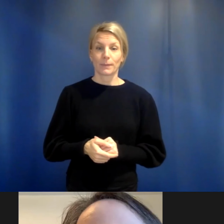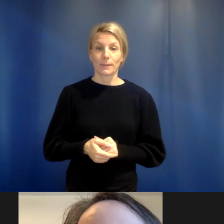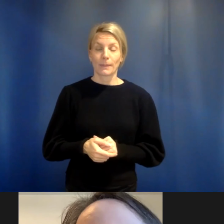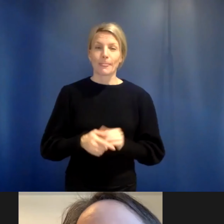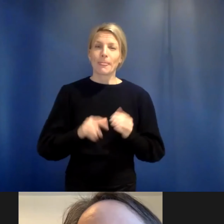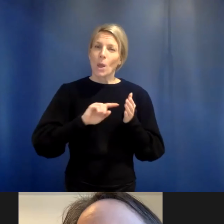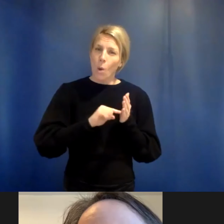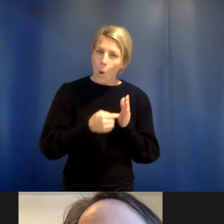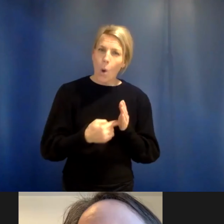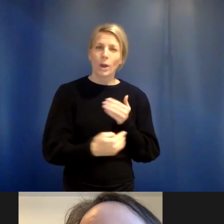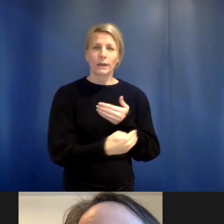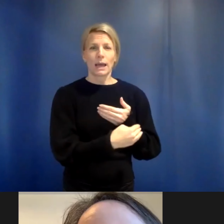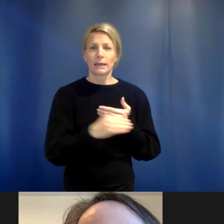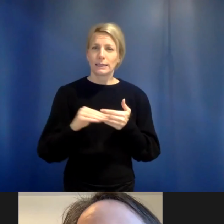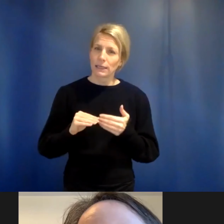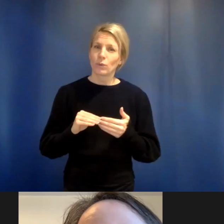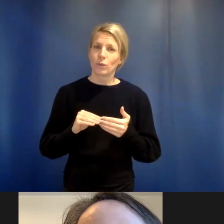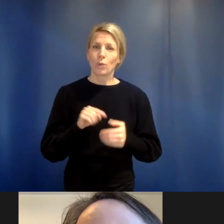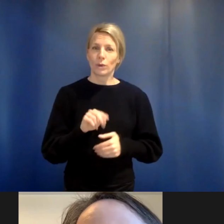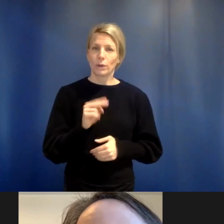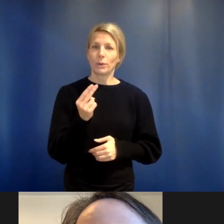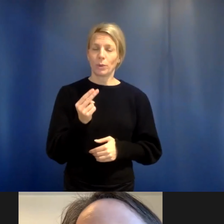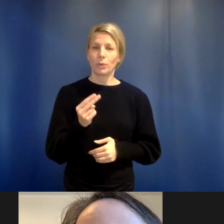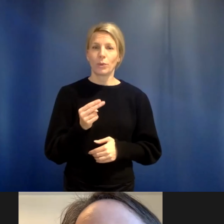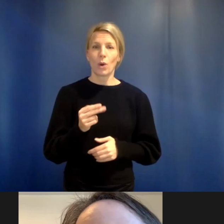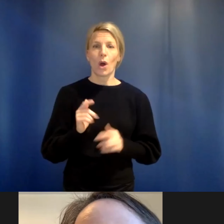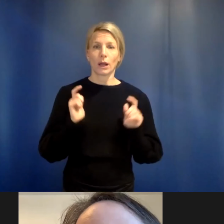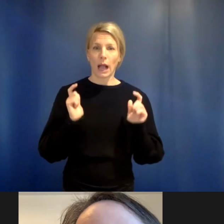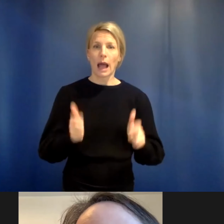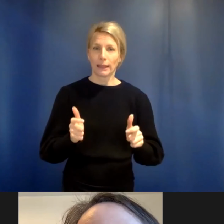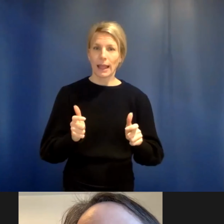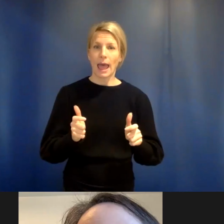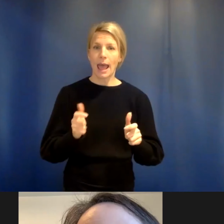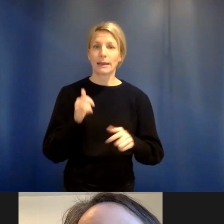restriktioner och karantän är i Etiopien då.